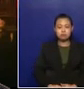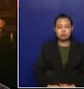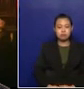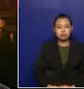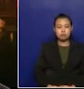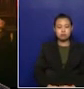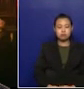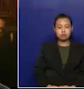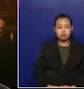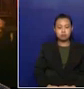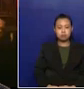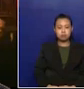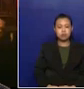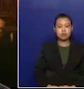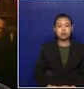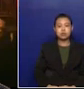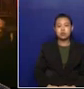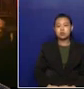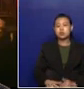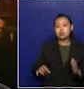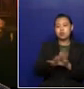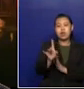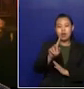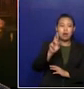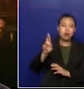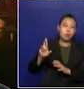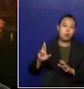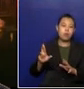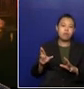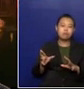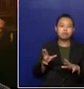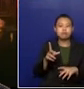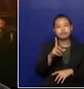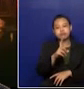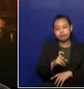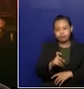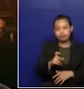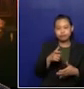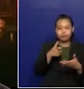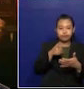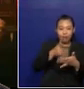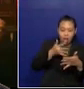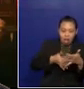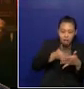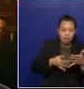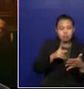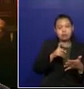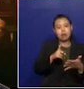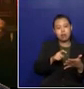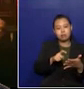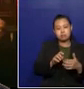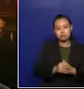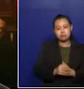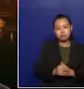ผลสุดท้ายระบบล่มทุกคนทิ้งรถเข็นหมดแต่ไม่หมดอย่างเงี้ยฮะหลังจากแคมเปญชิมช็อปใช้เปิดให้ประช